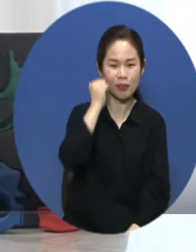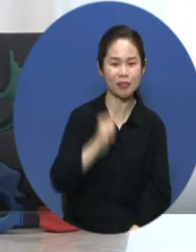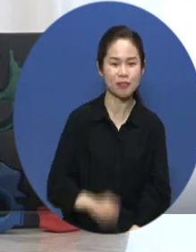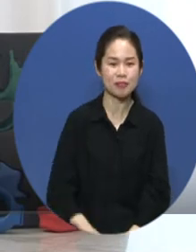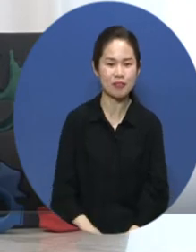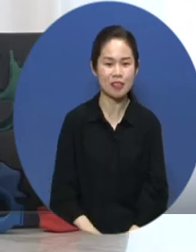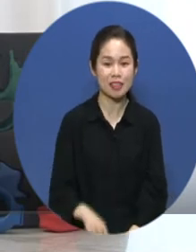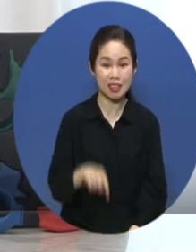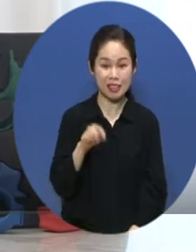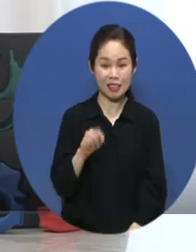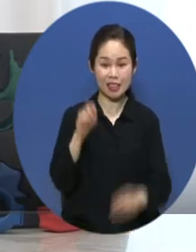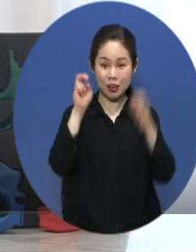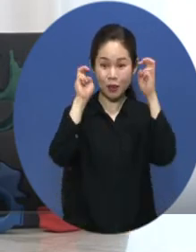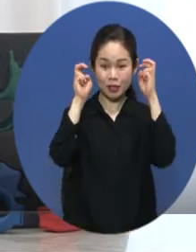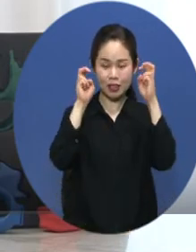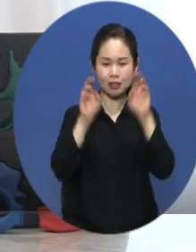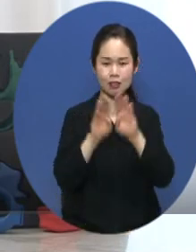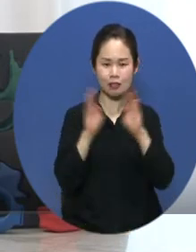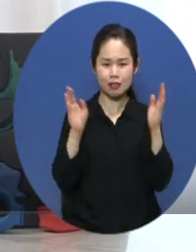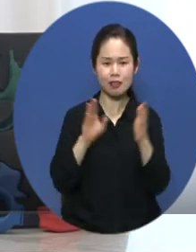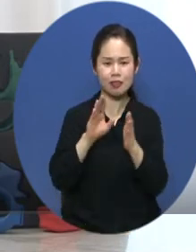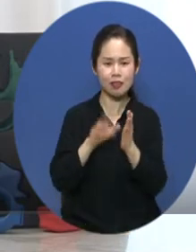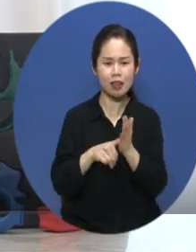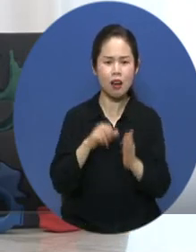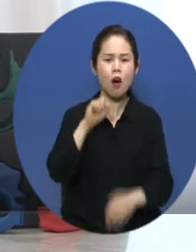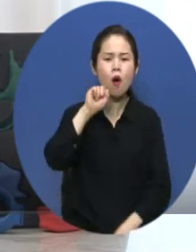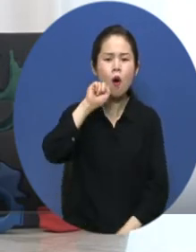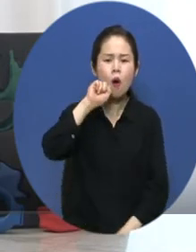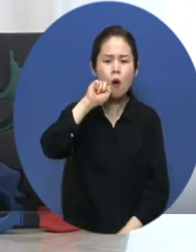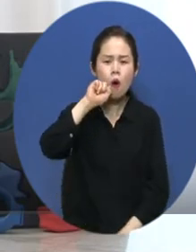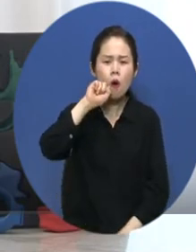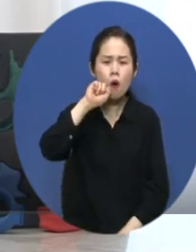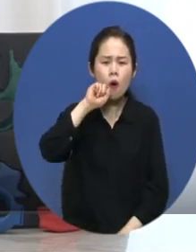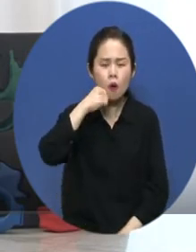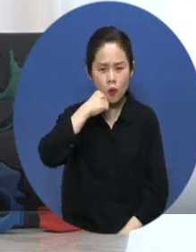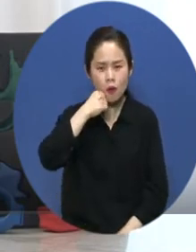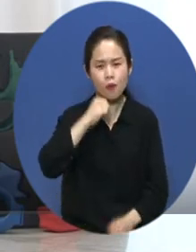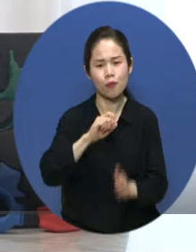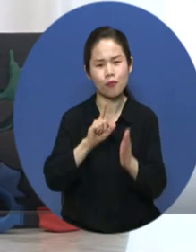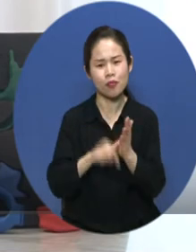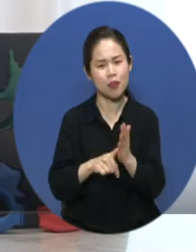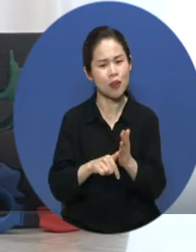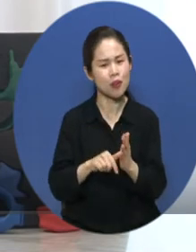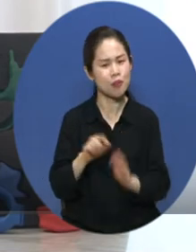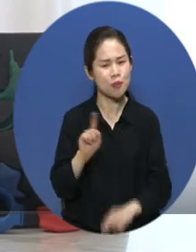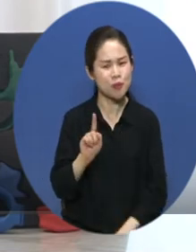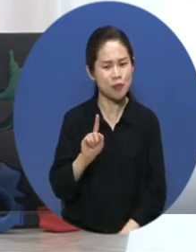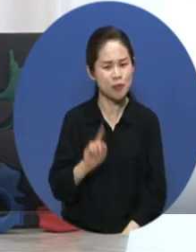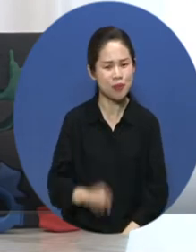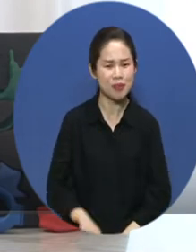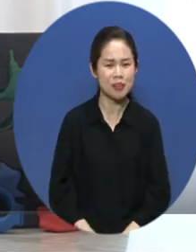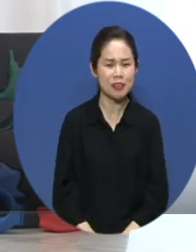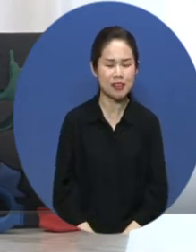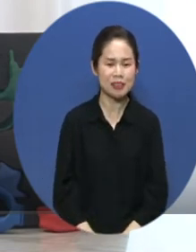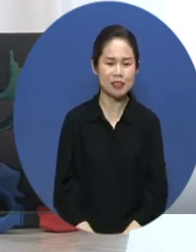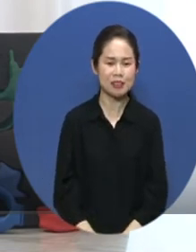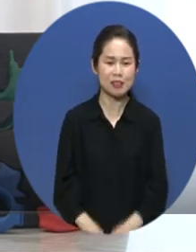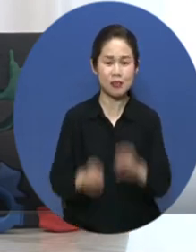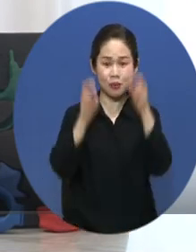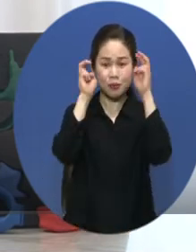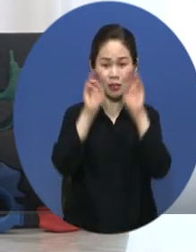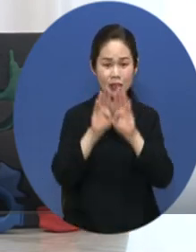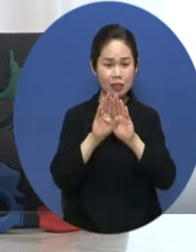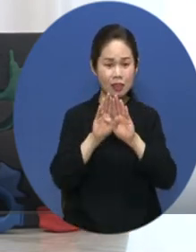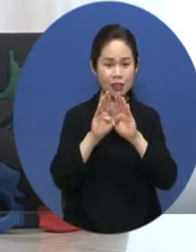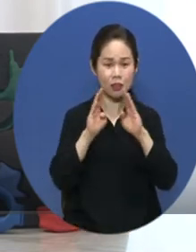창업을 하시면서 그래도 어려웠던 부분도 있으셨을 것 같아요. 뭐 창업이라는 부분은 되게 여러